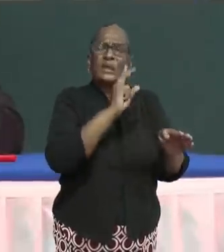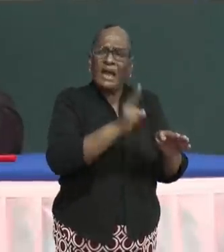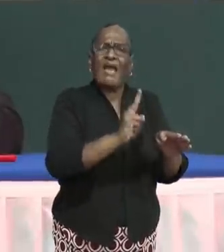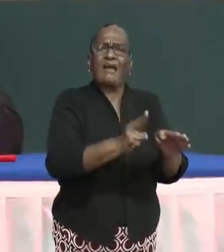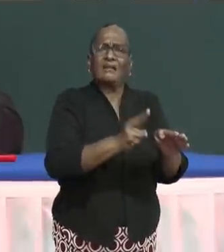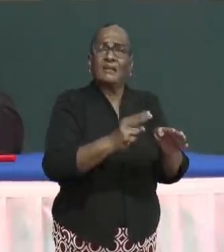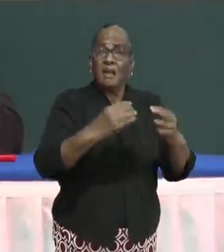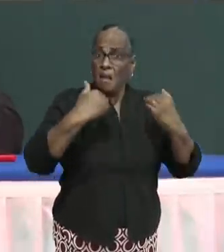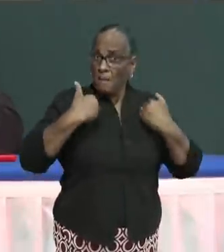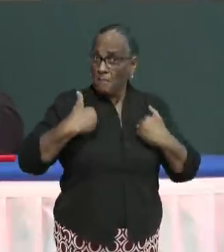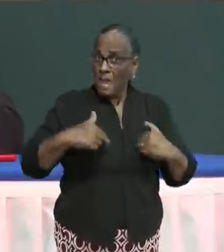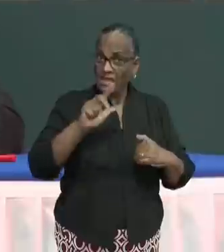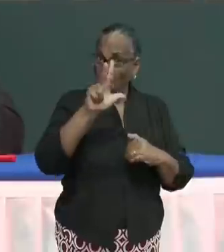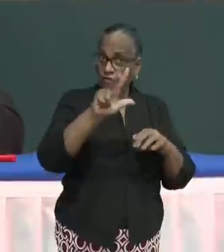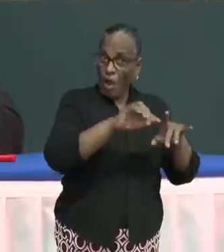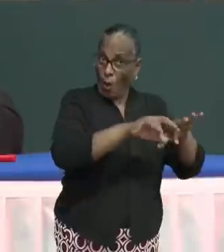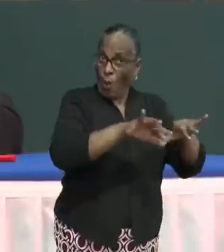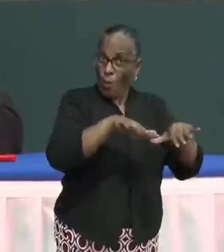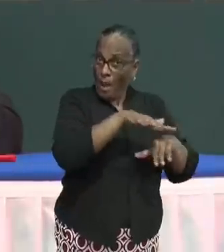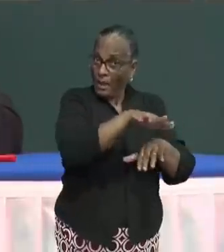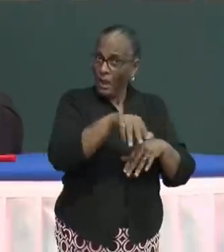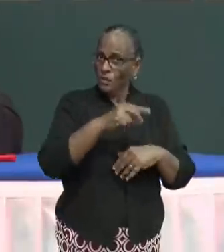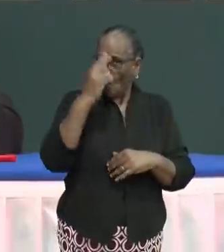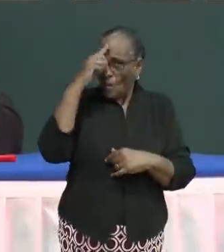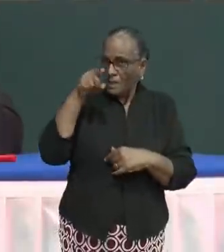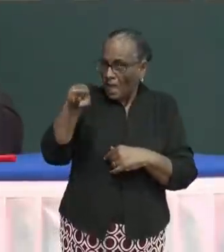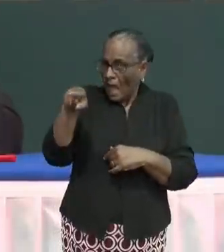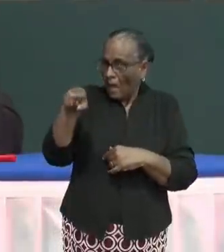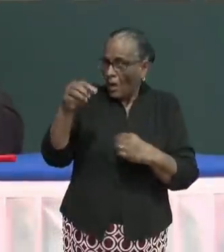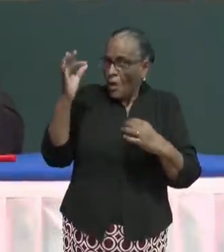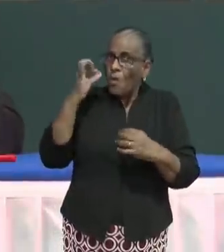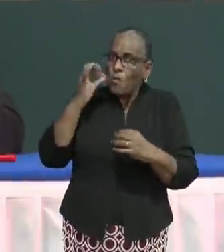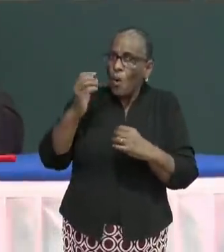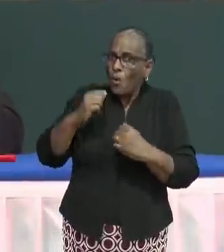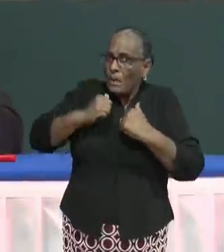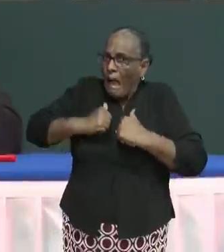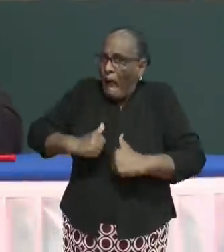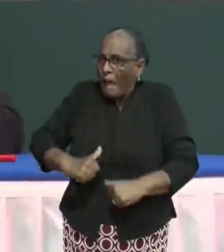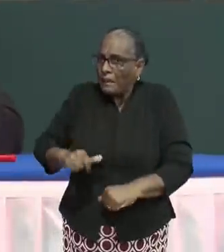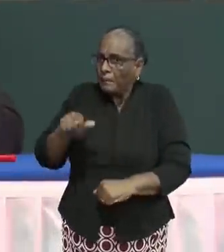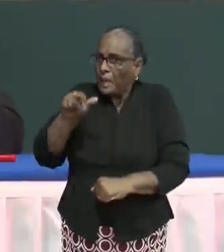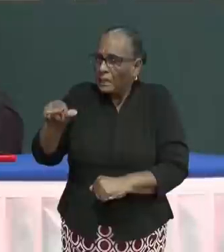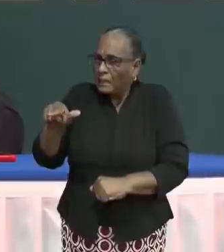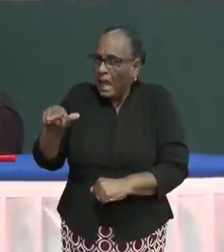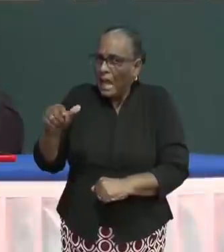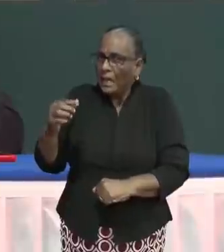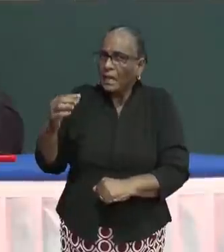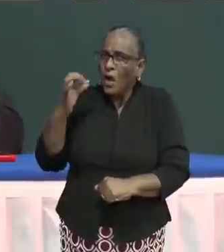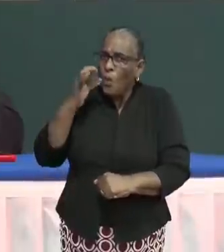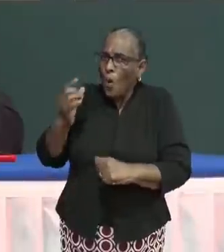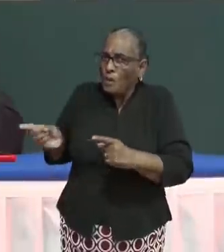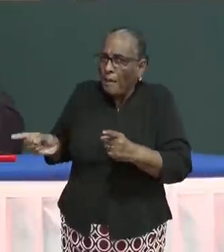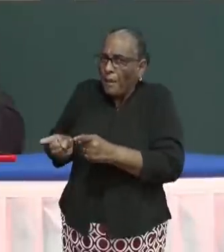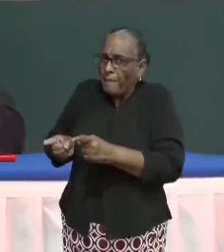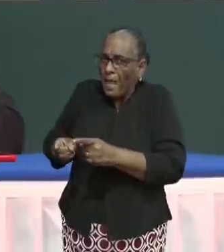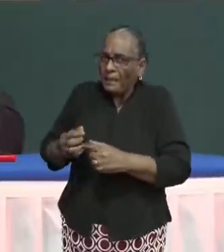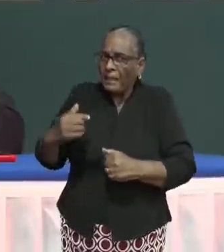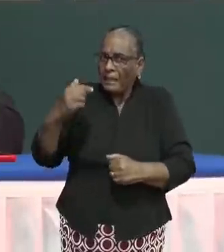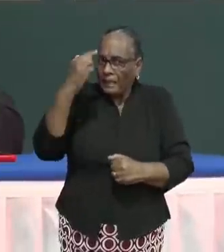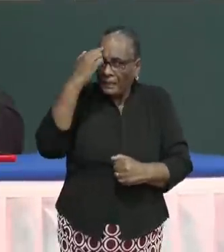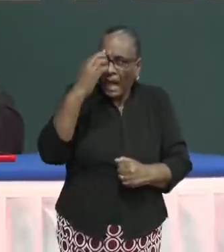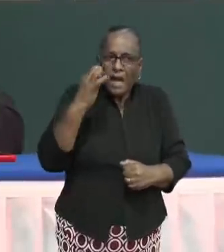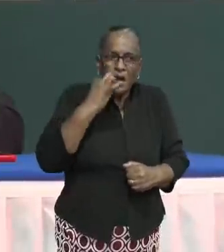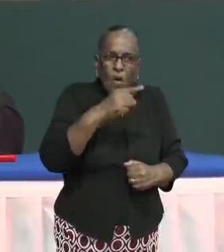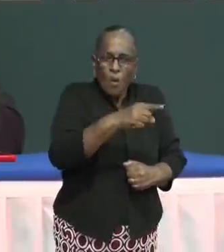sap den bierti. De sma sap ook toe. Soma na de sma sap van beperking. Den seniore